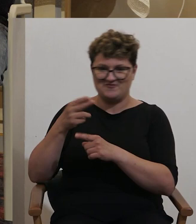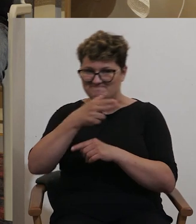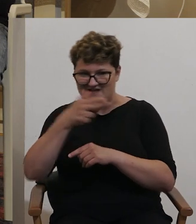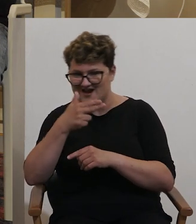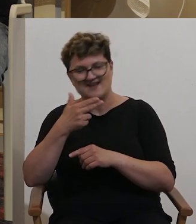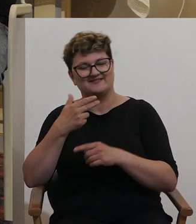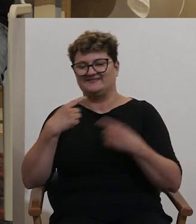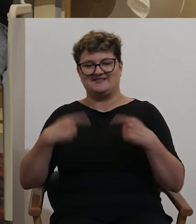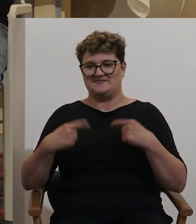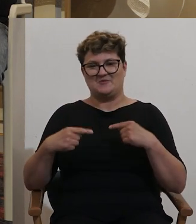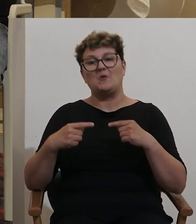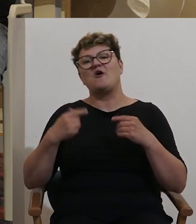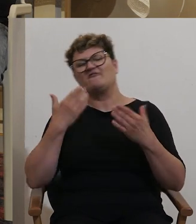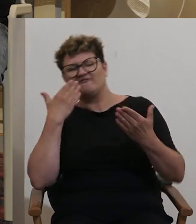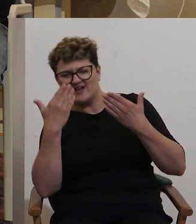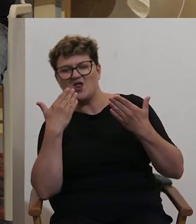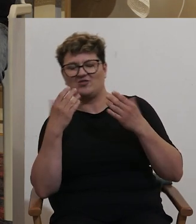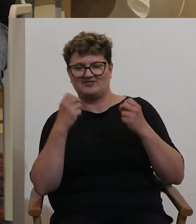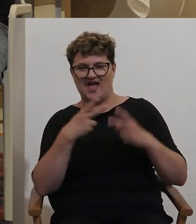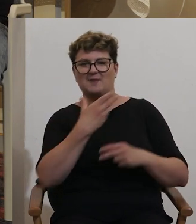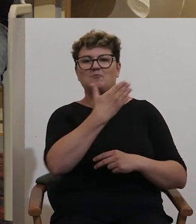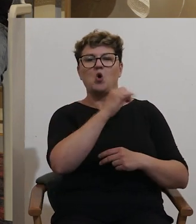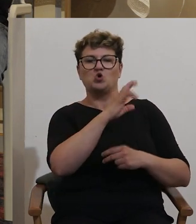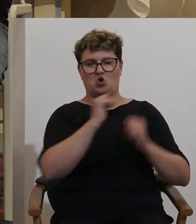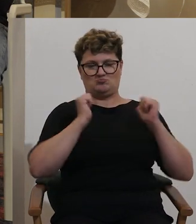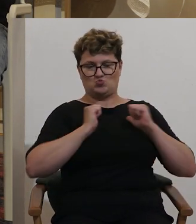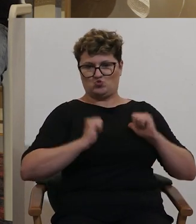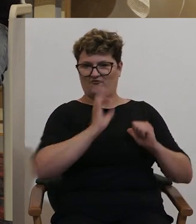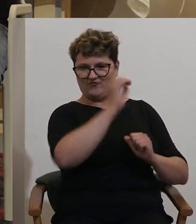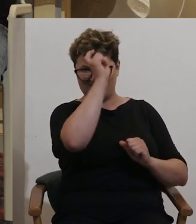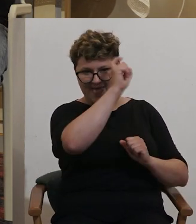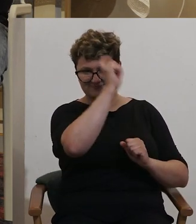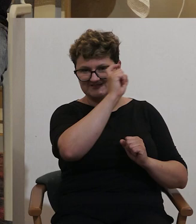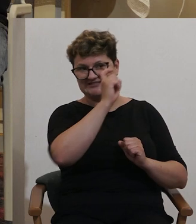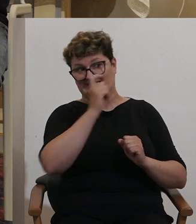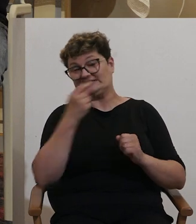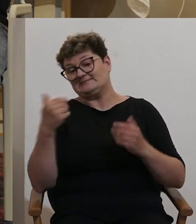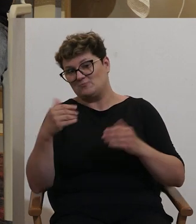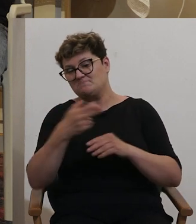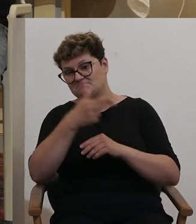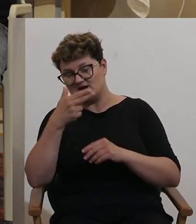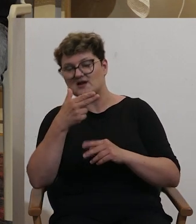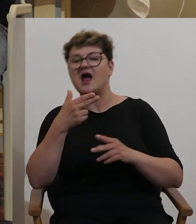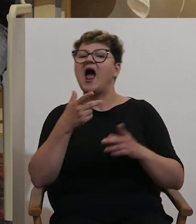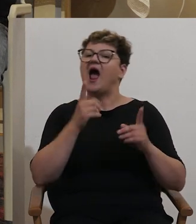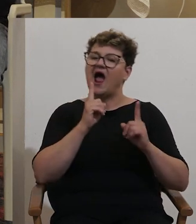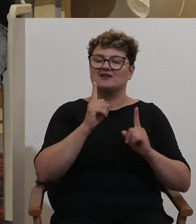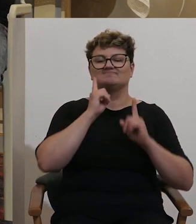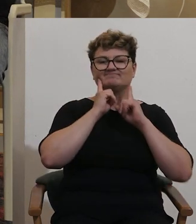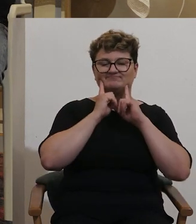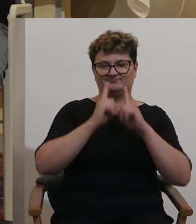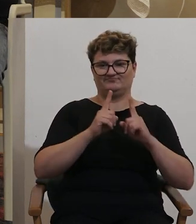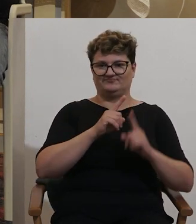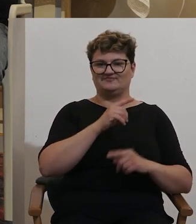postrzelili, chociaż mogło tak wyglądać, bo Moro był w niemieckim mundurze, tylko jednak zginął z